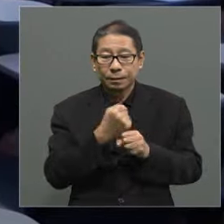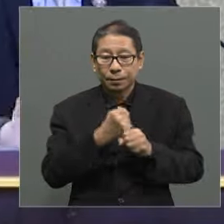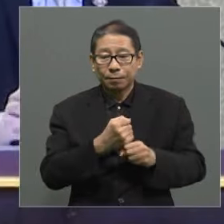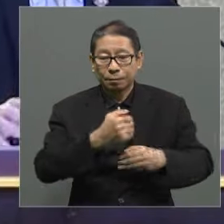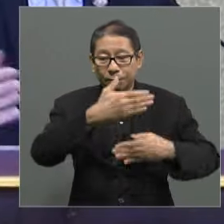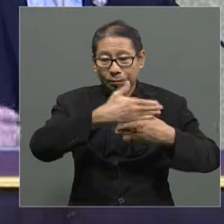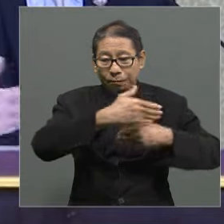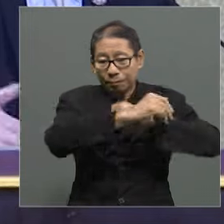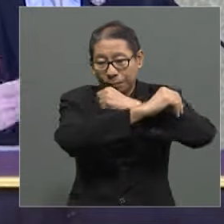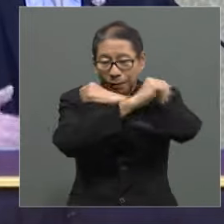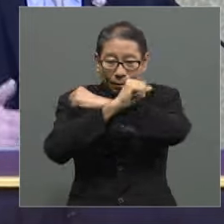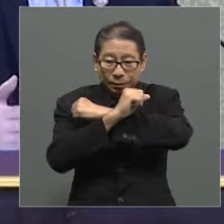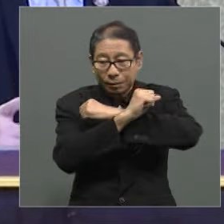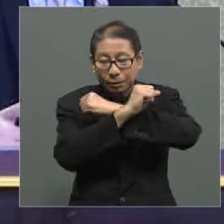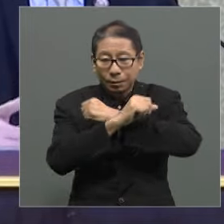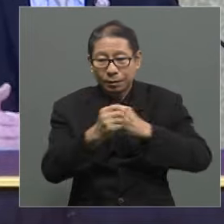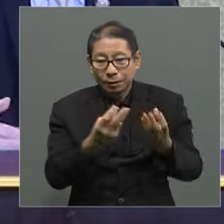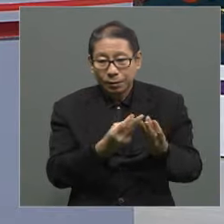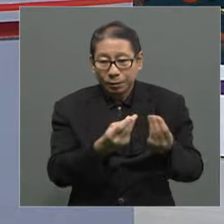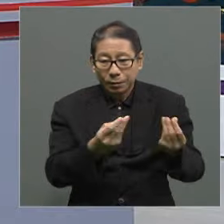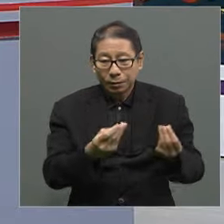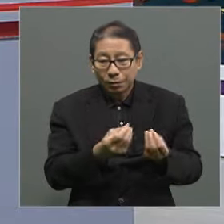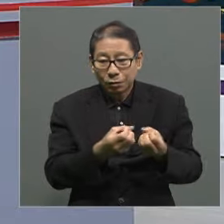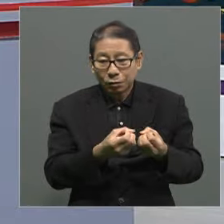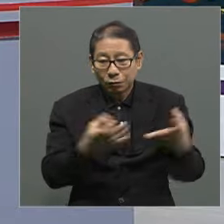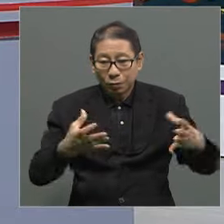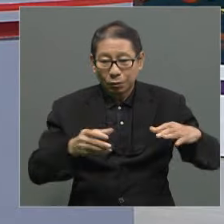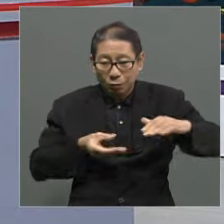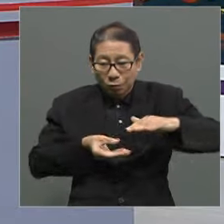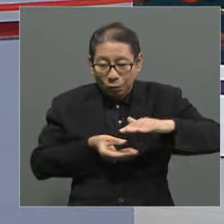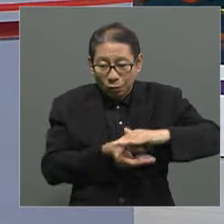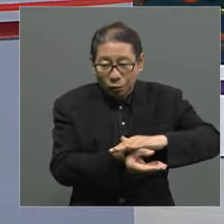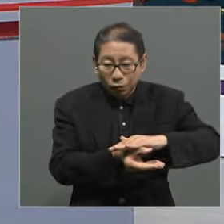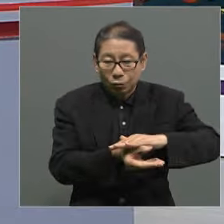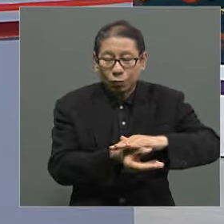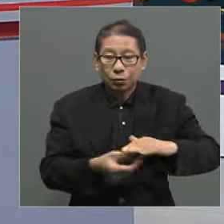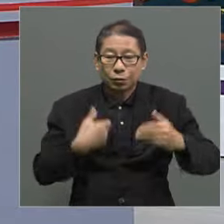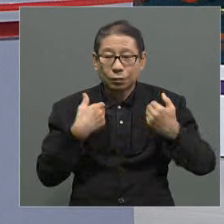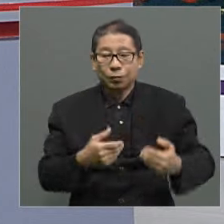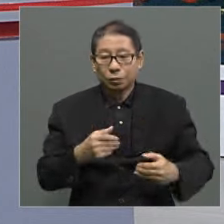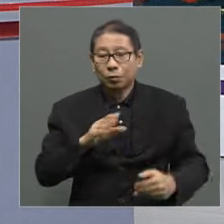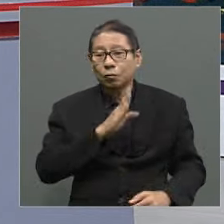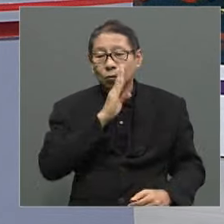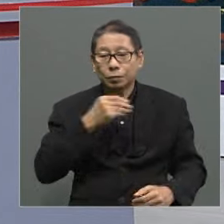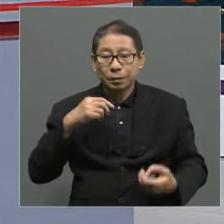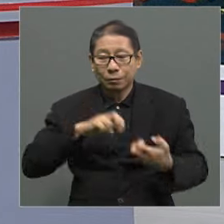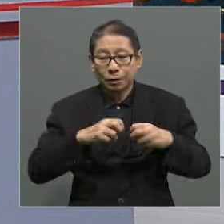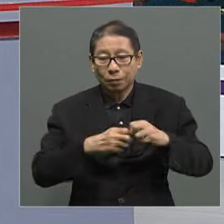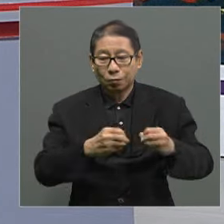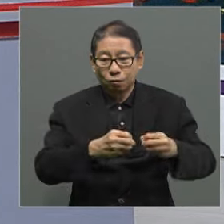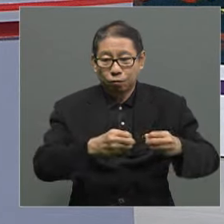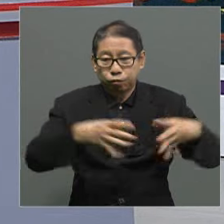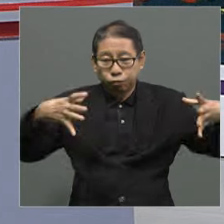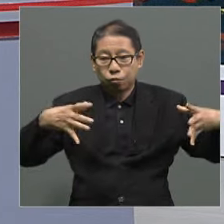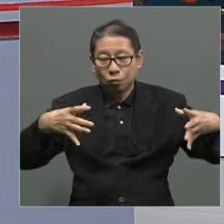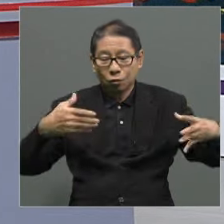ขึ้นมาหนาๆแล้วเอาพวกดินปืนวัอเกอย่างน้อยถ้ามันมีเหตการเกิดขึ้นความสูญ